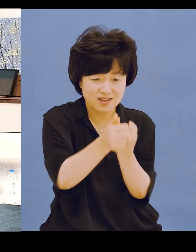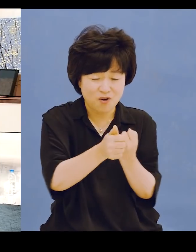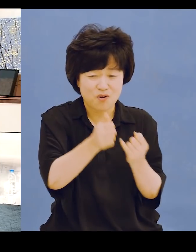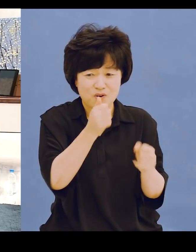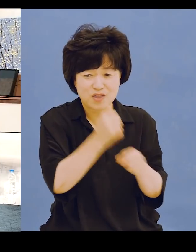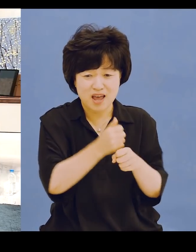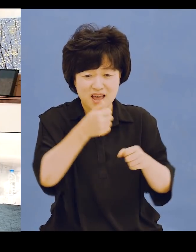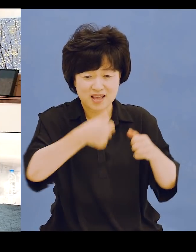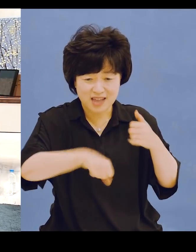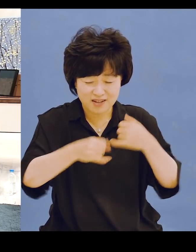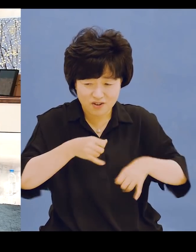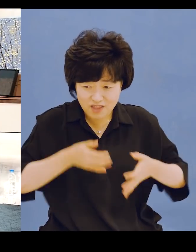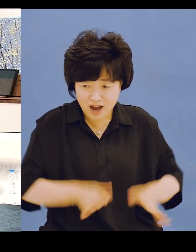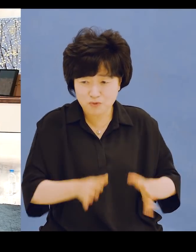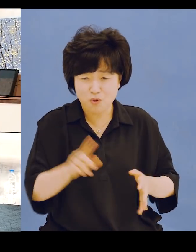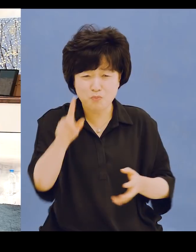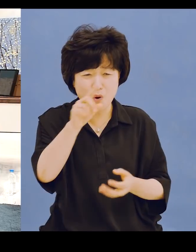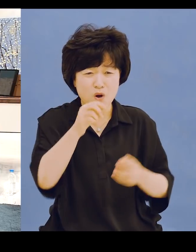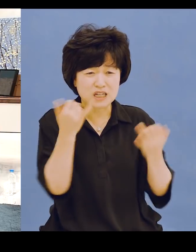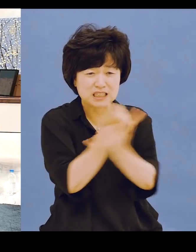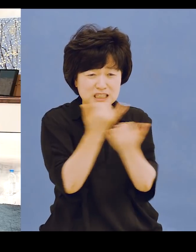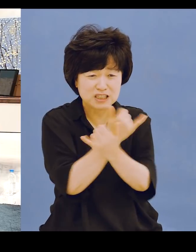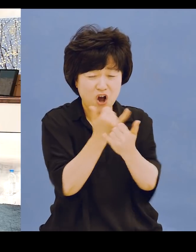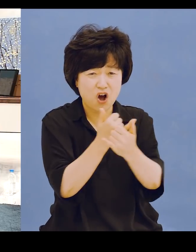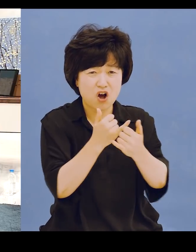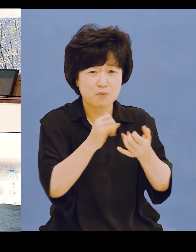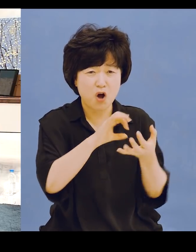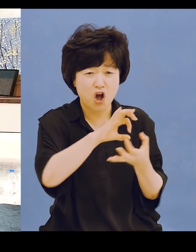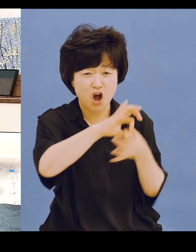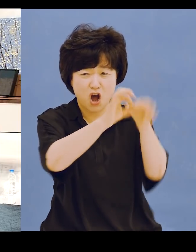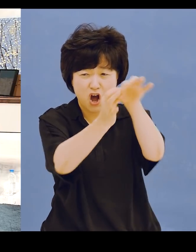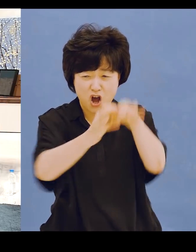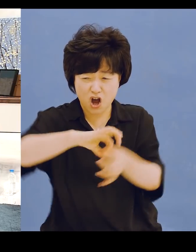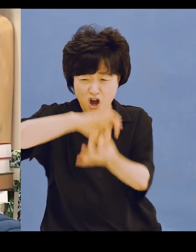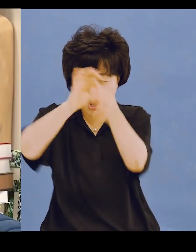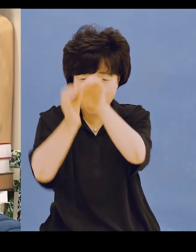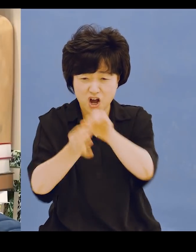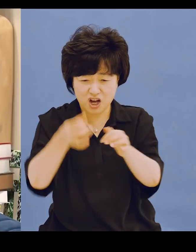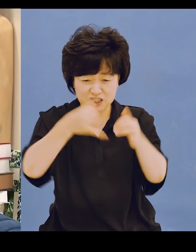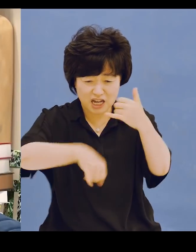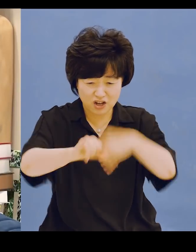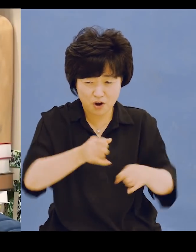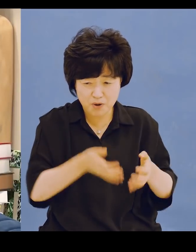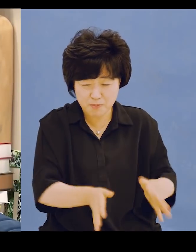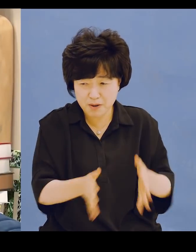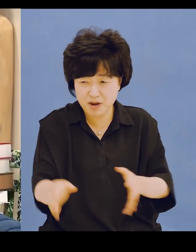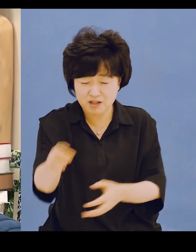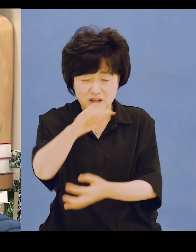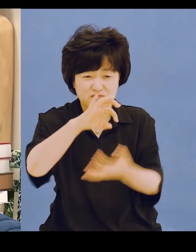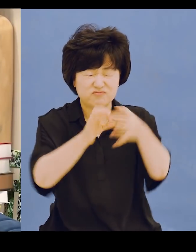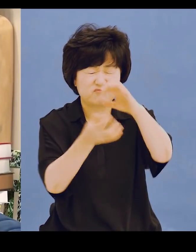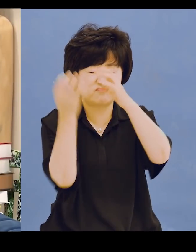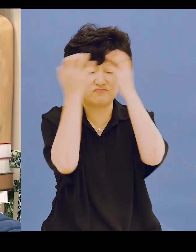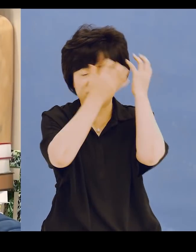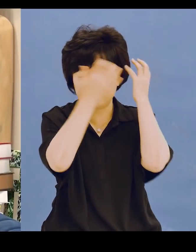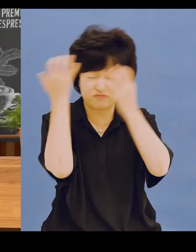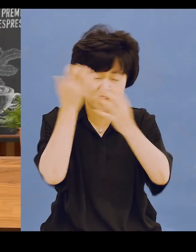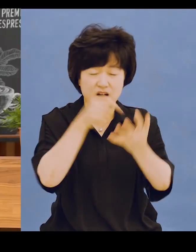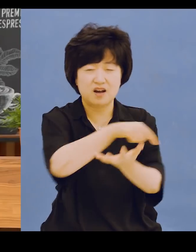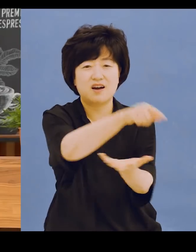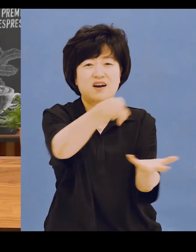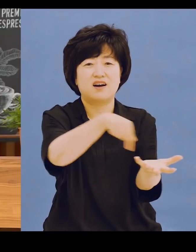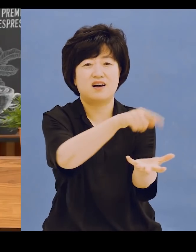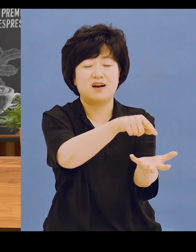살면서 그렇게 살아가는 것을 우리한테도 말하는 거예요. 어떻게 하나님은 다 아시고 네. 놀라는